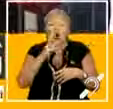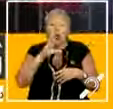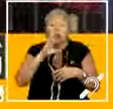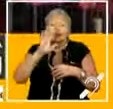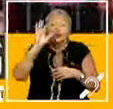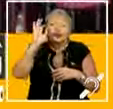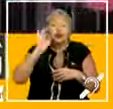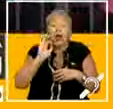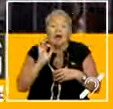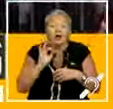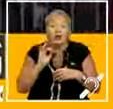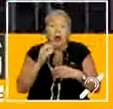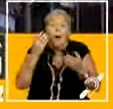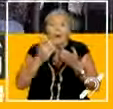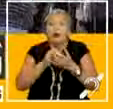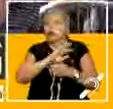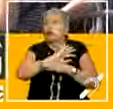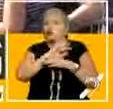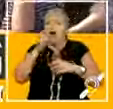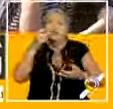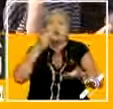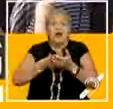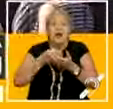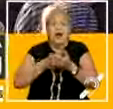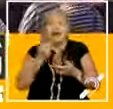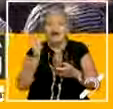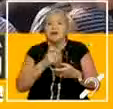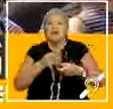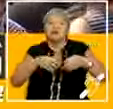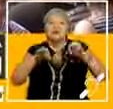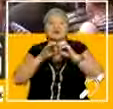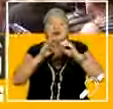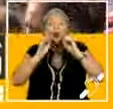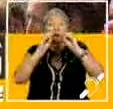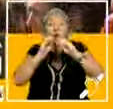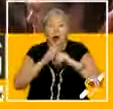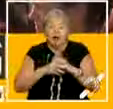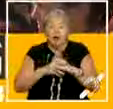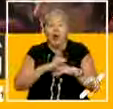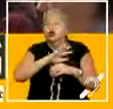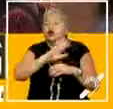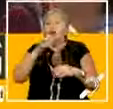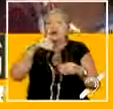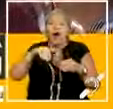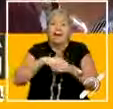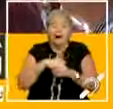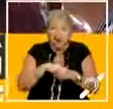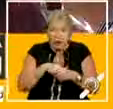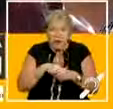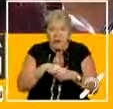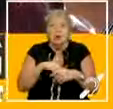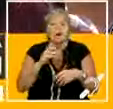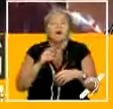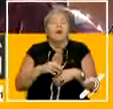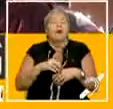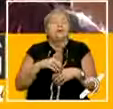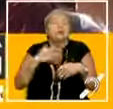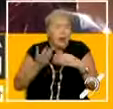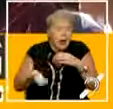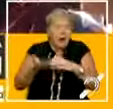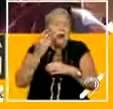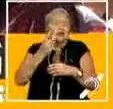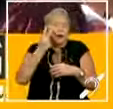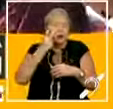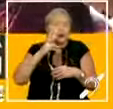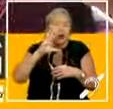25% plus la toate salariile din educație, la tot personalul și didactic, și didactic auxiliar